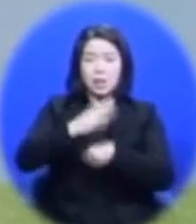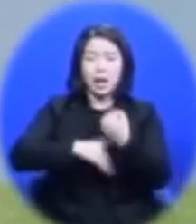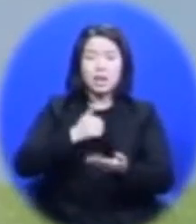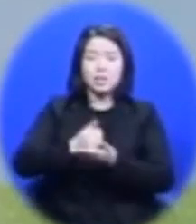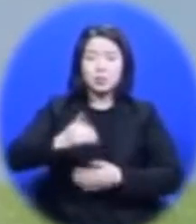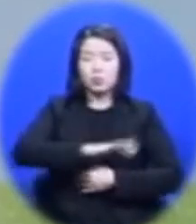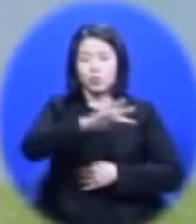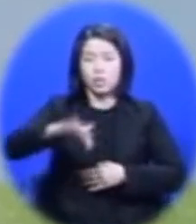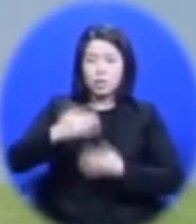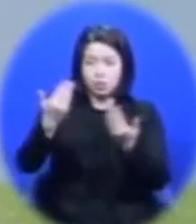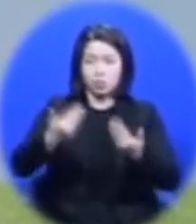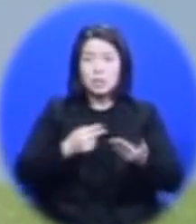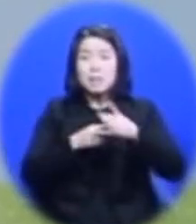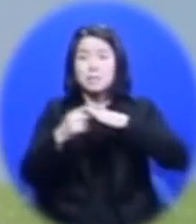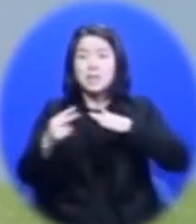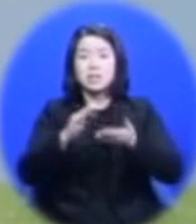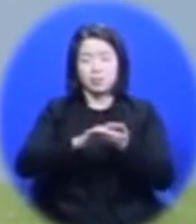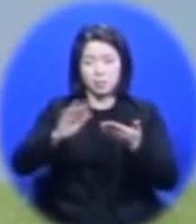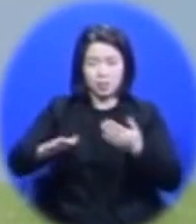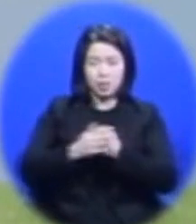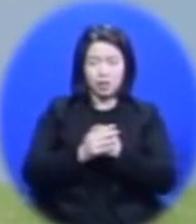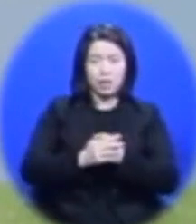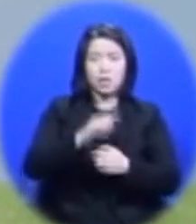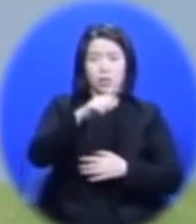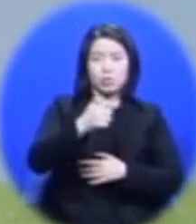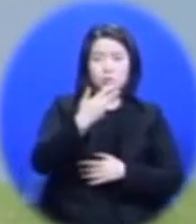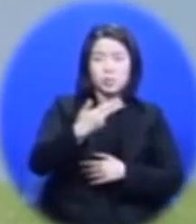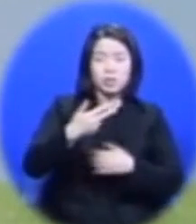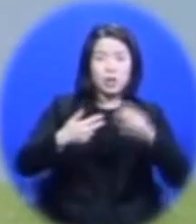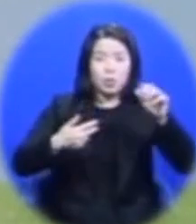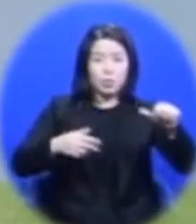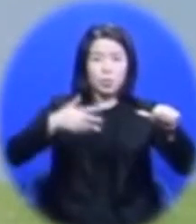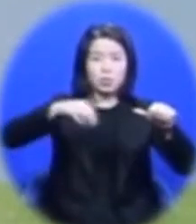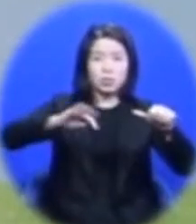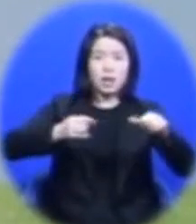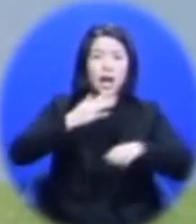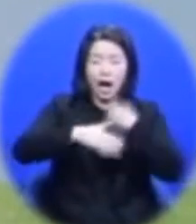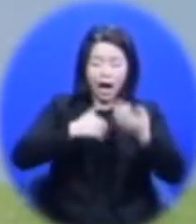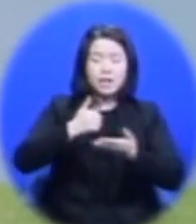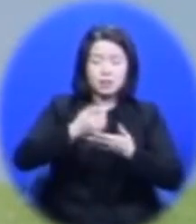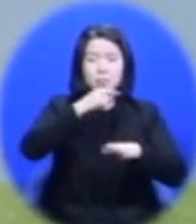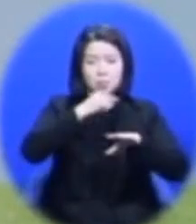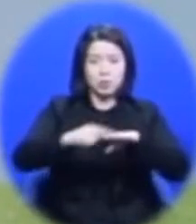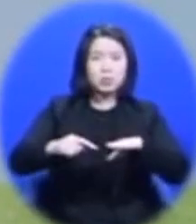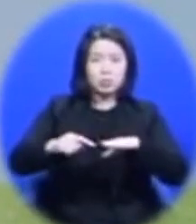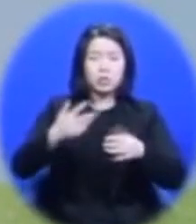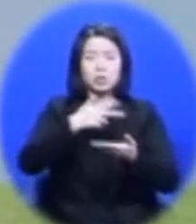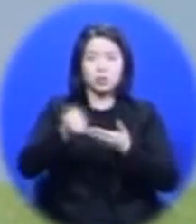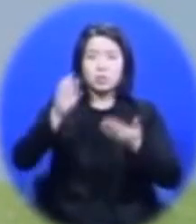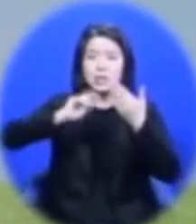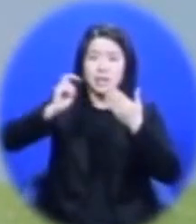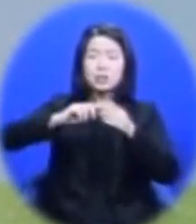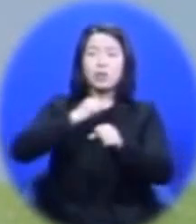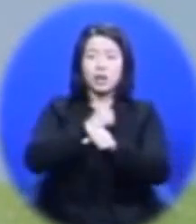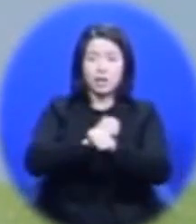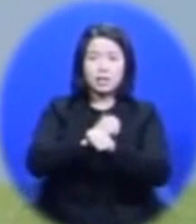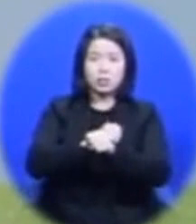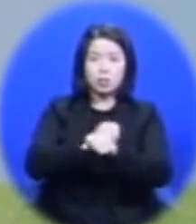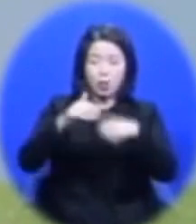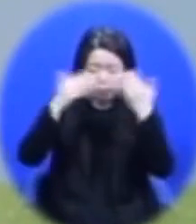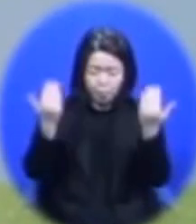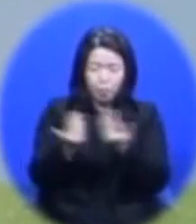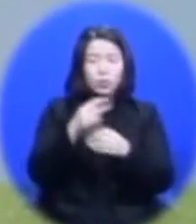주신 비전이에요. 시편 67편 5절에 하나님, 민족들이 주님을 찬송하게 하시며 모든